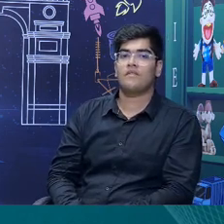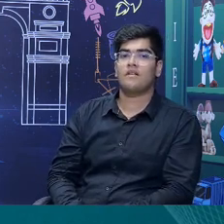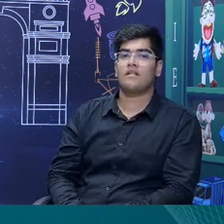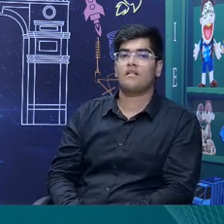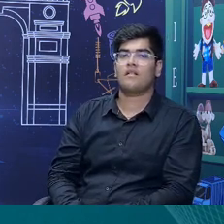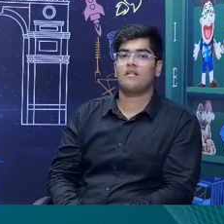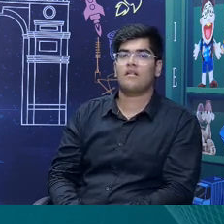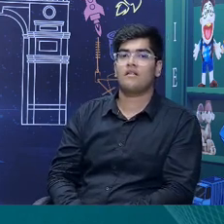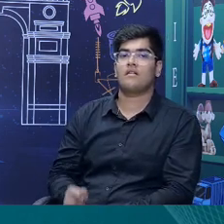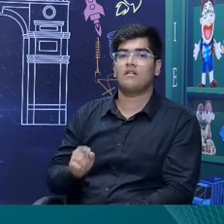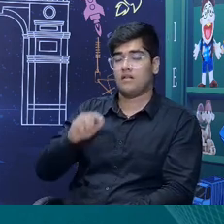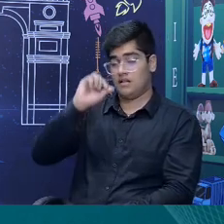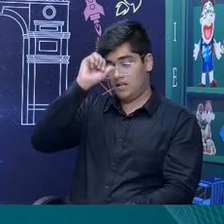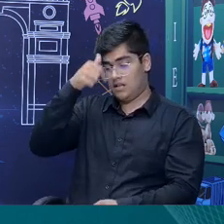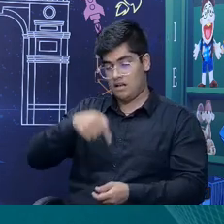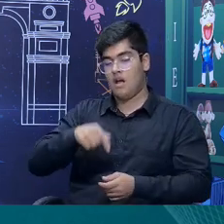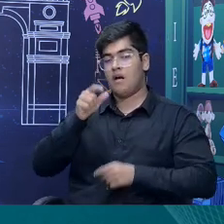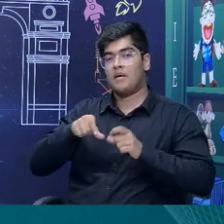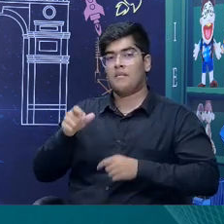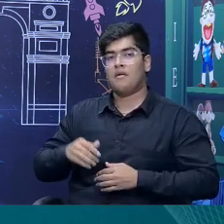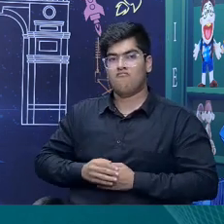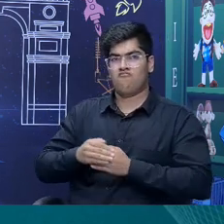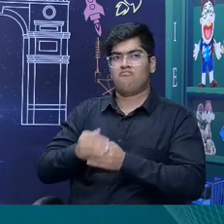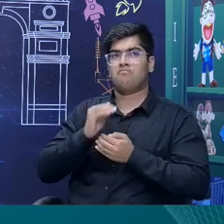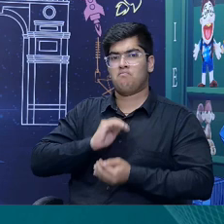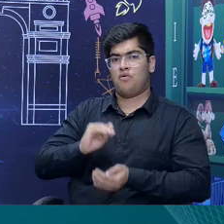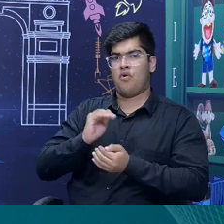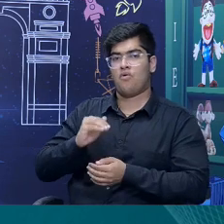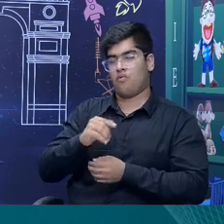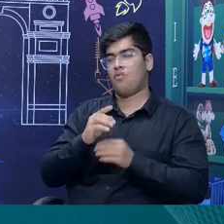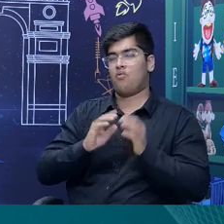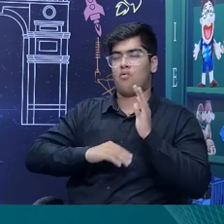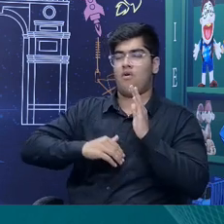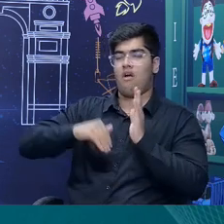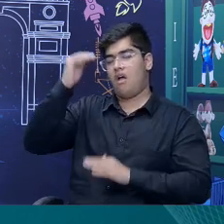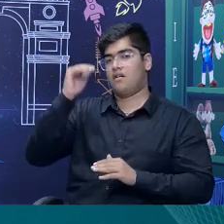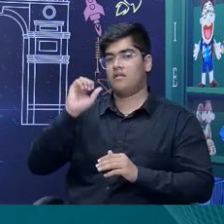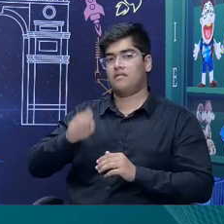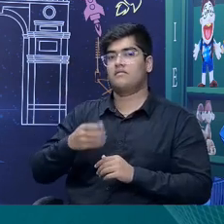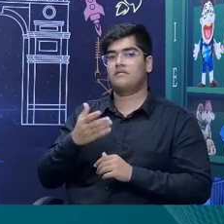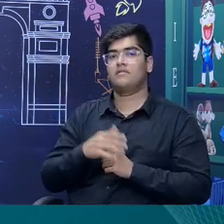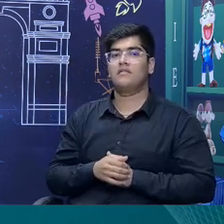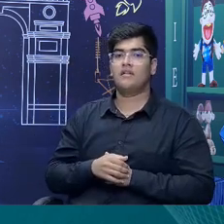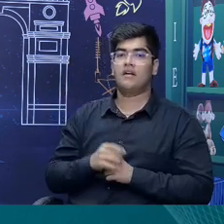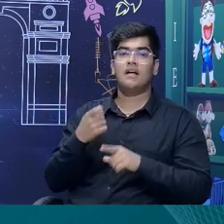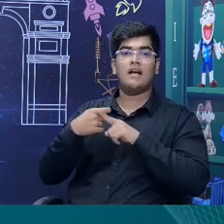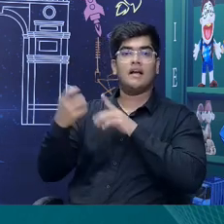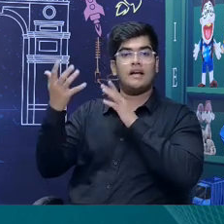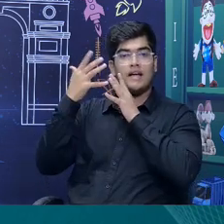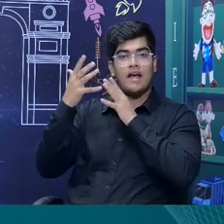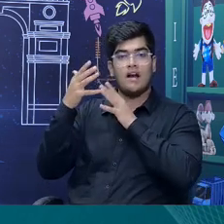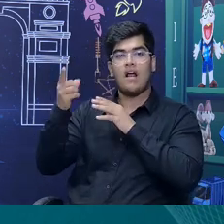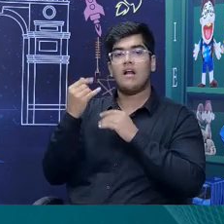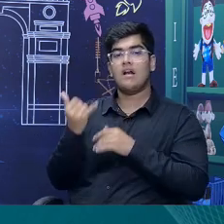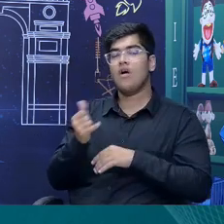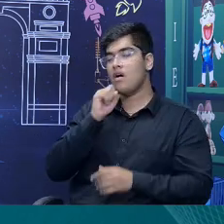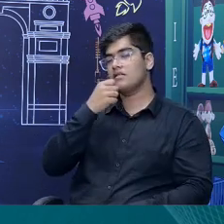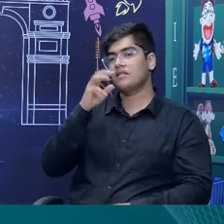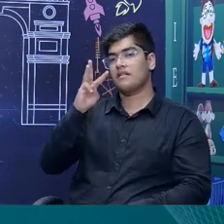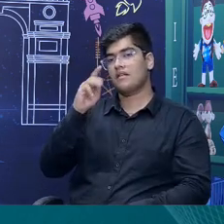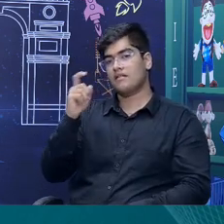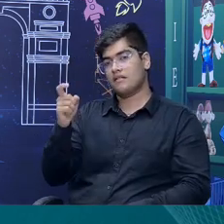वेरी वाइब्रेट सो पर एग्जांपल अगर केरला में इस वक्त एक एन आइडियल आगे 37 है तो उत्तर प्रदेश